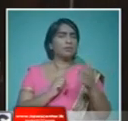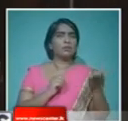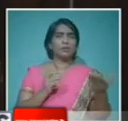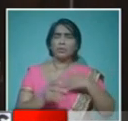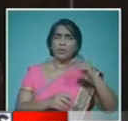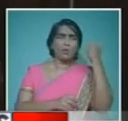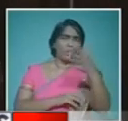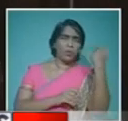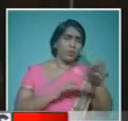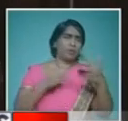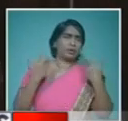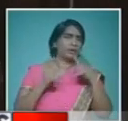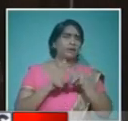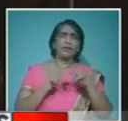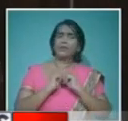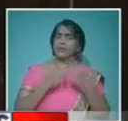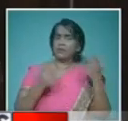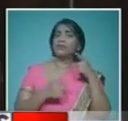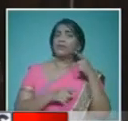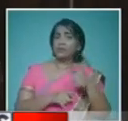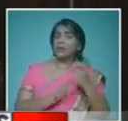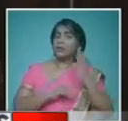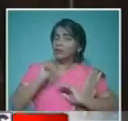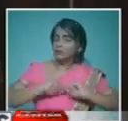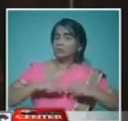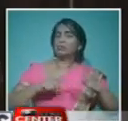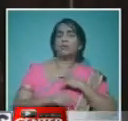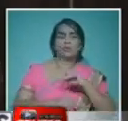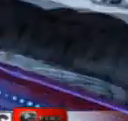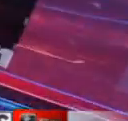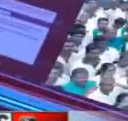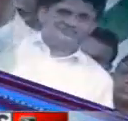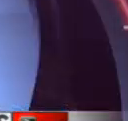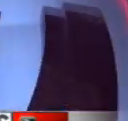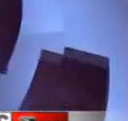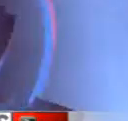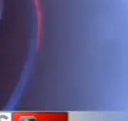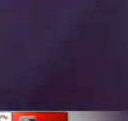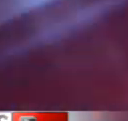හෙලා දැකලා වැඩක් නැහැ. මේ කතා නැගතුමුනේ ඒකට ක්‍රියාමාර්ග ගන්න කියන එක මම ඉල්ලා සිටිනවා ඔබතුමාගෙන්.